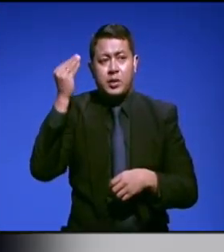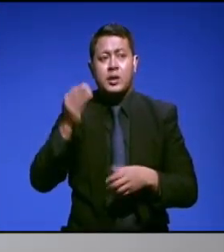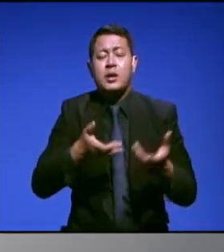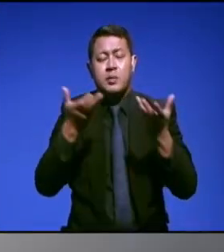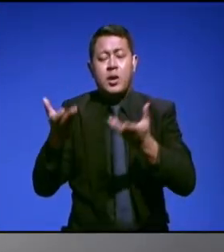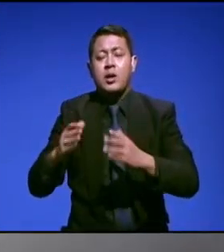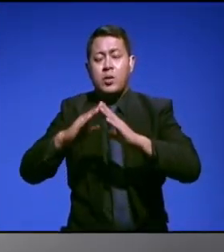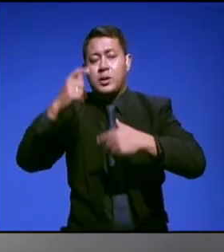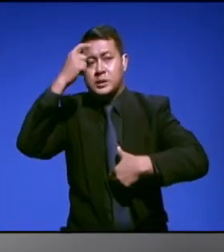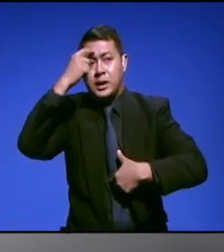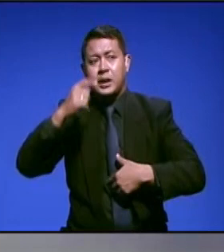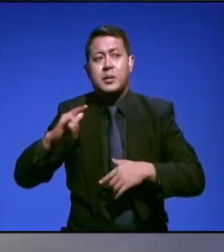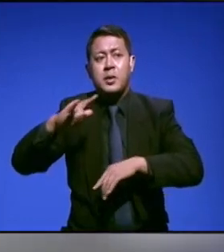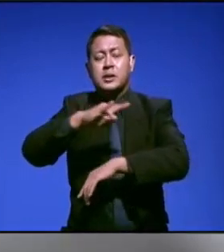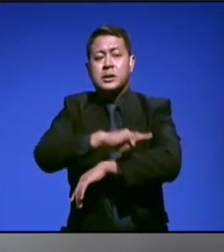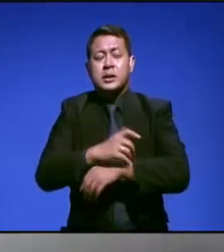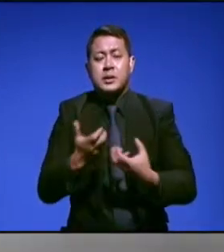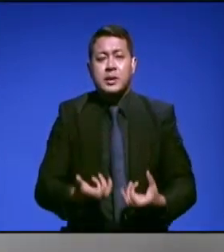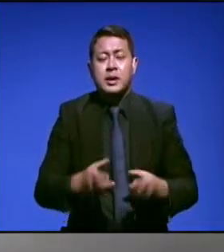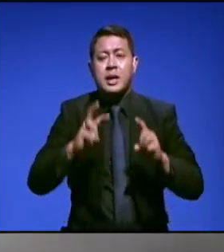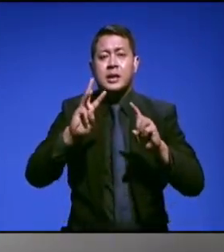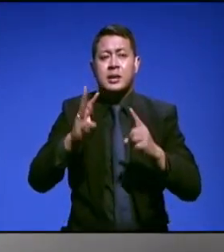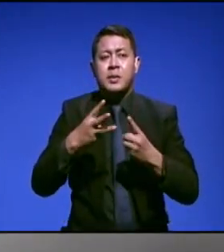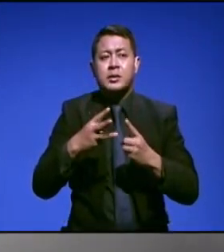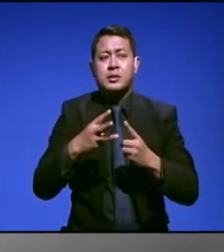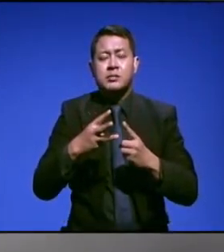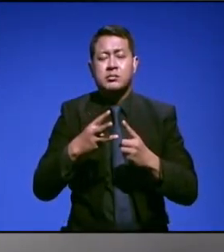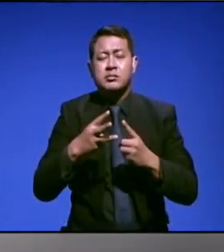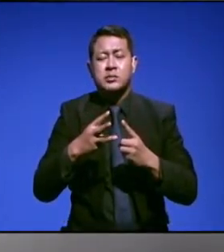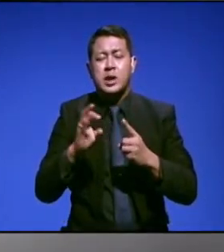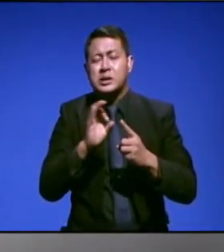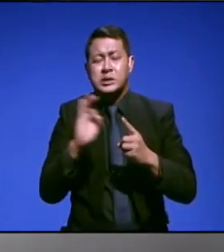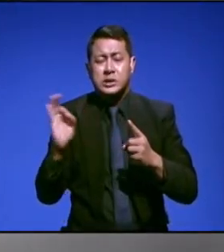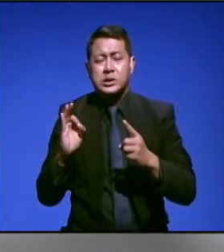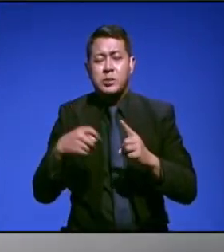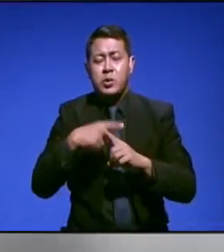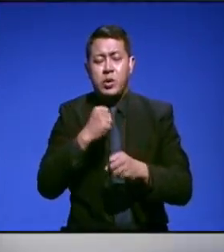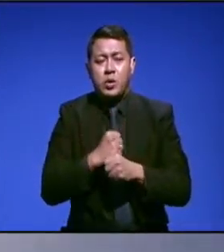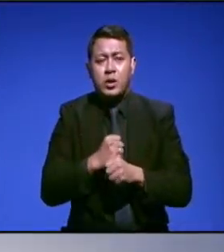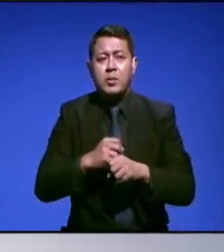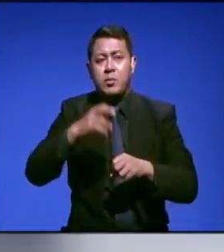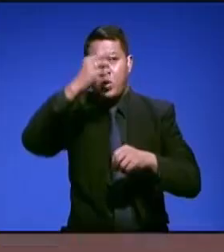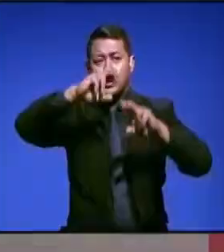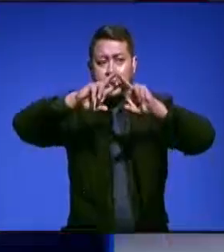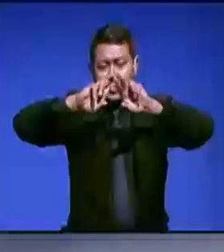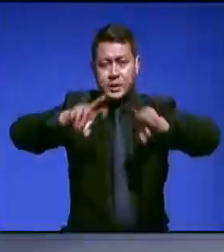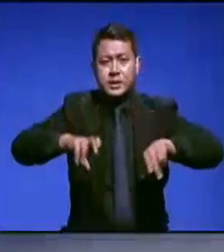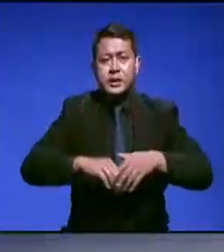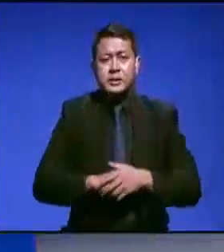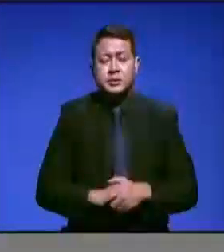kesehatan. Pesawat yang membawa muatan 13.855 kg ini diperiksa pihak berwenang.